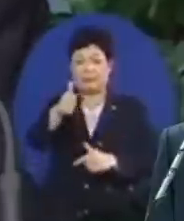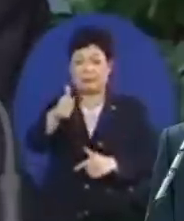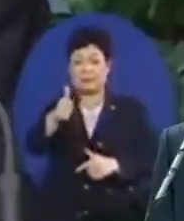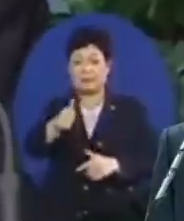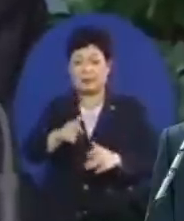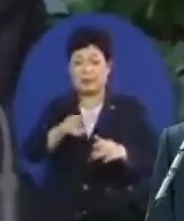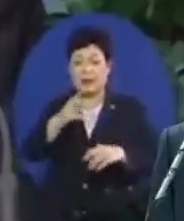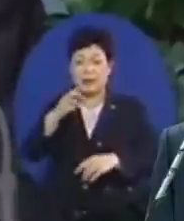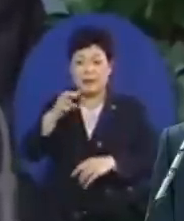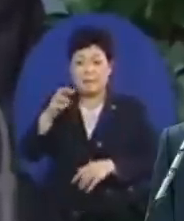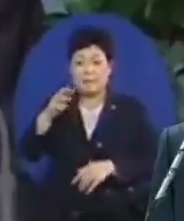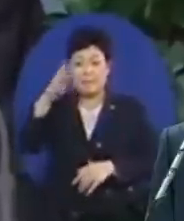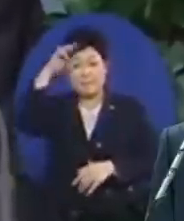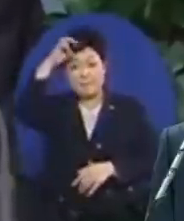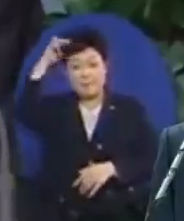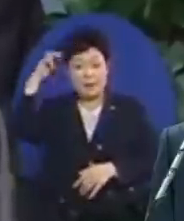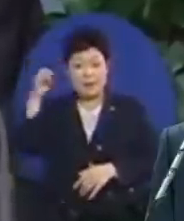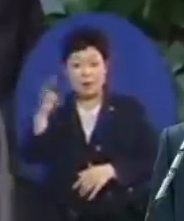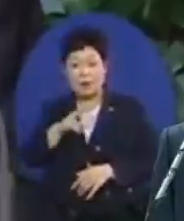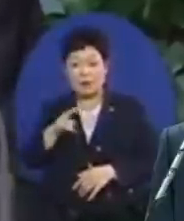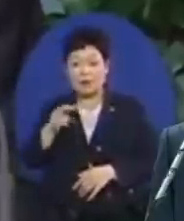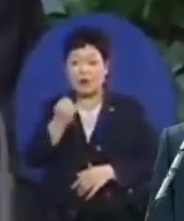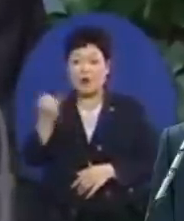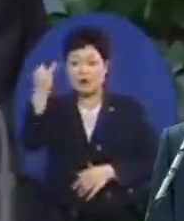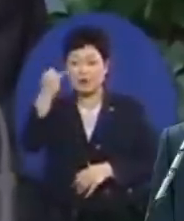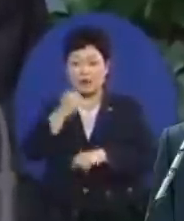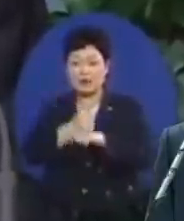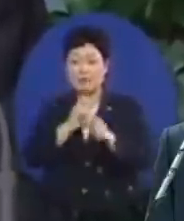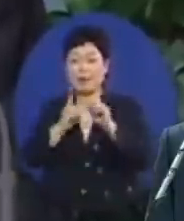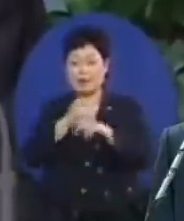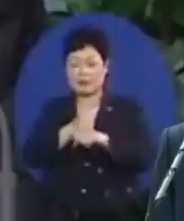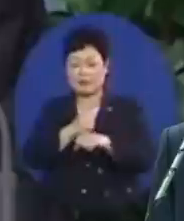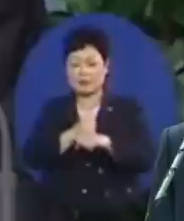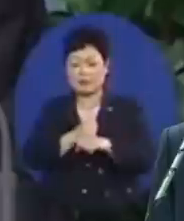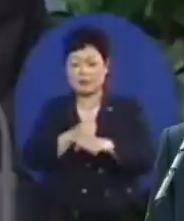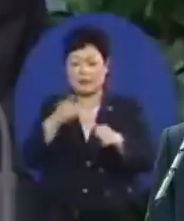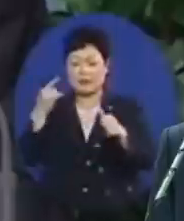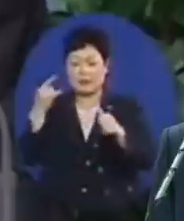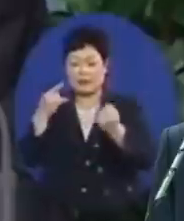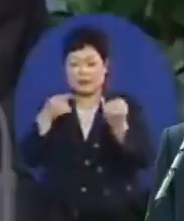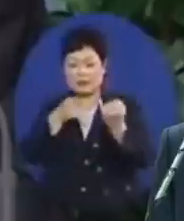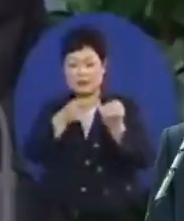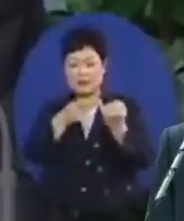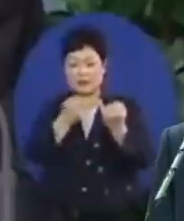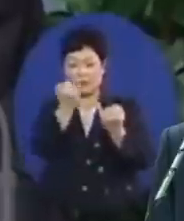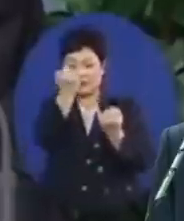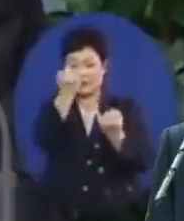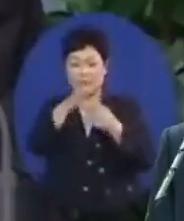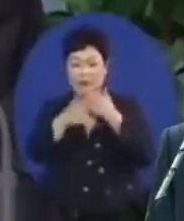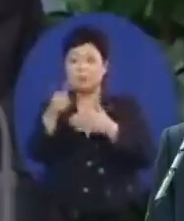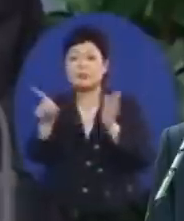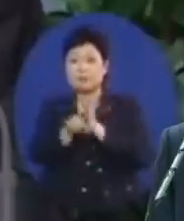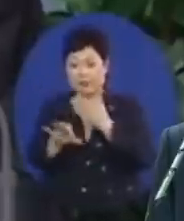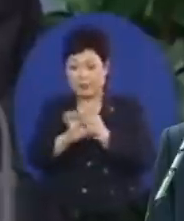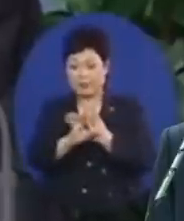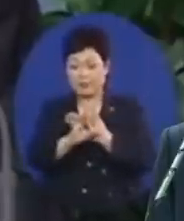예수님께서 마리아와 마르다에게 말하기를, 마리아야, 마르다야, 내가 내게 말하니 내가 하나님을 믿으면